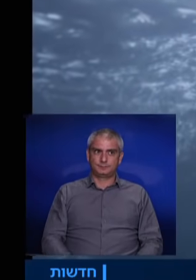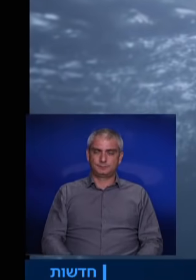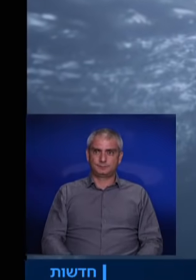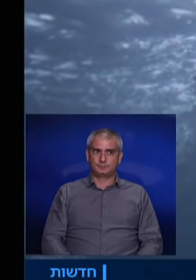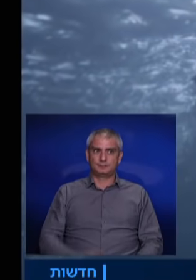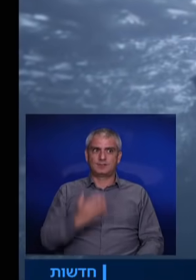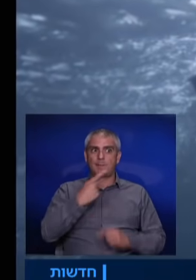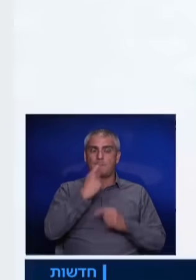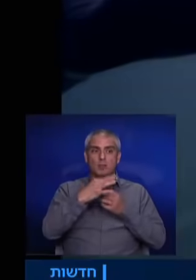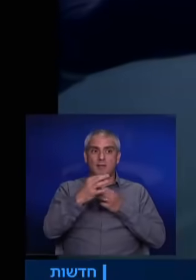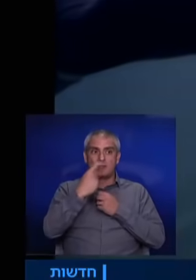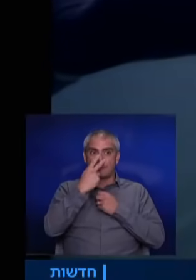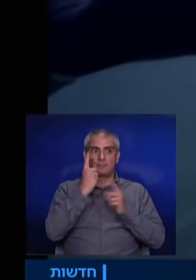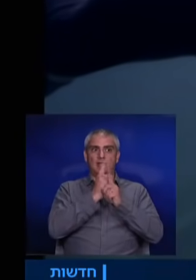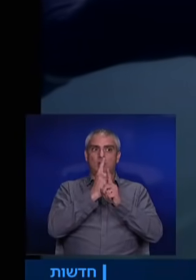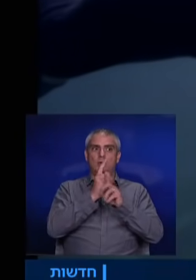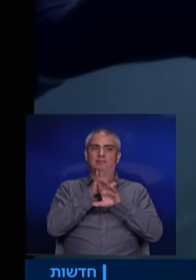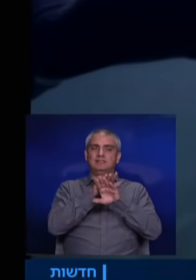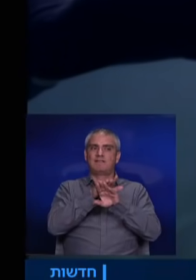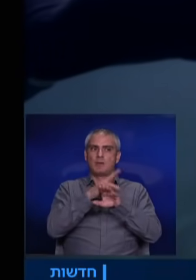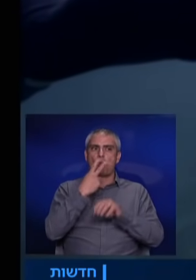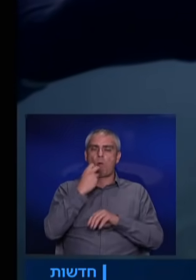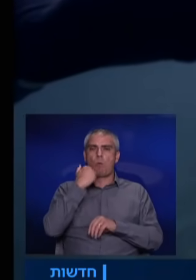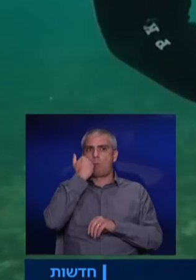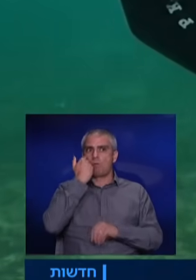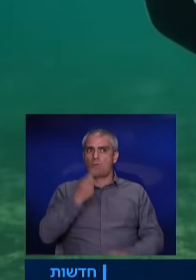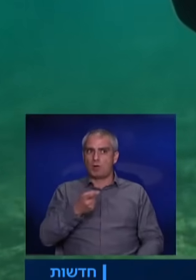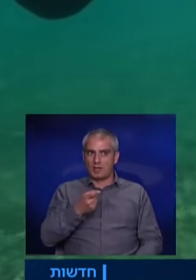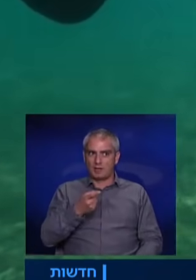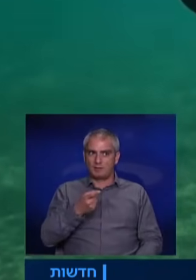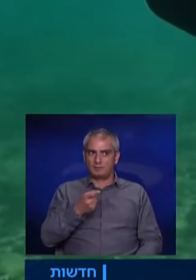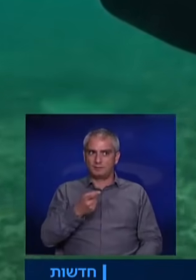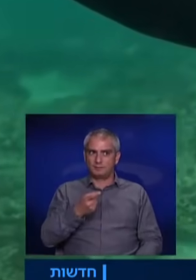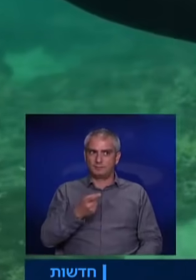כמה מאות מטרים מהחוף הם נתקלו בצב ים חום בוגר.